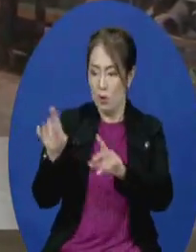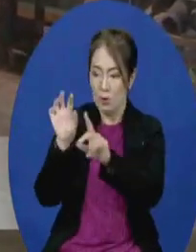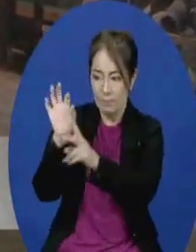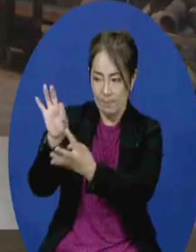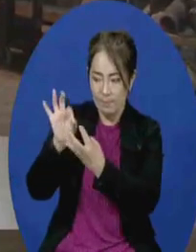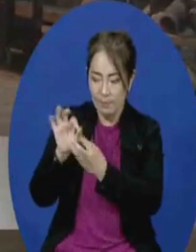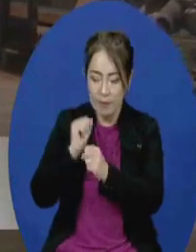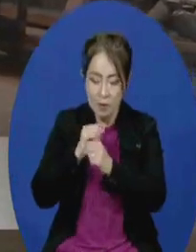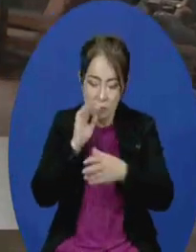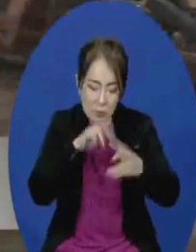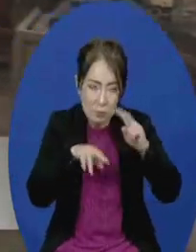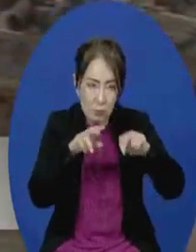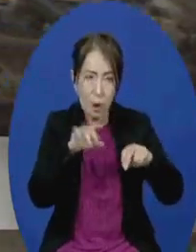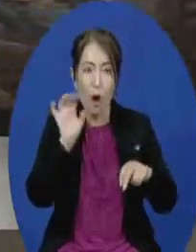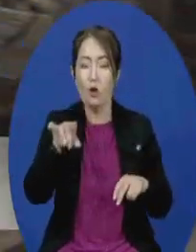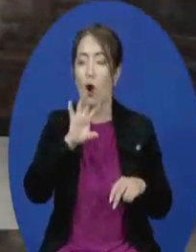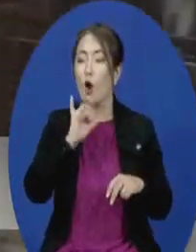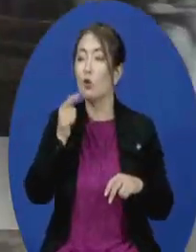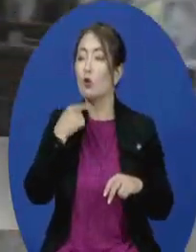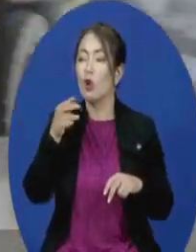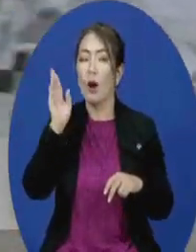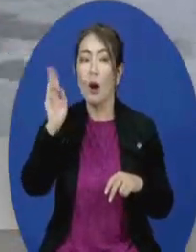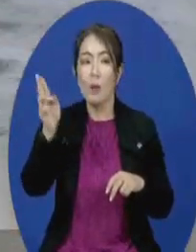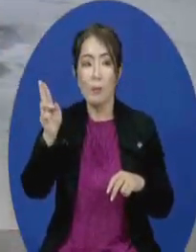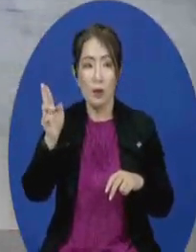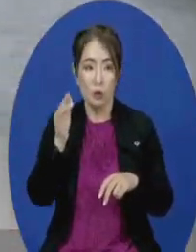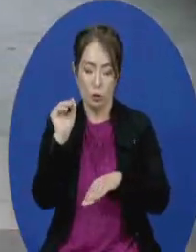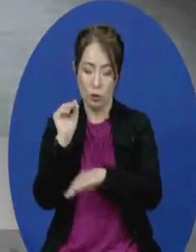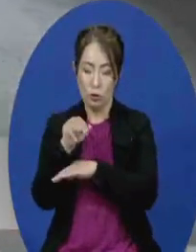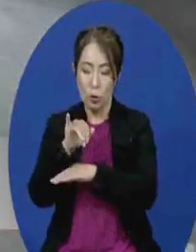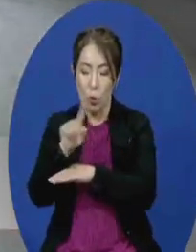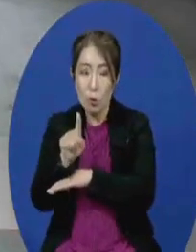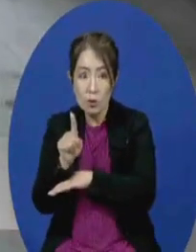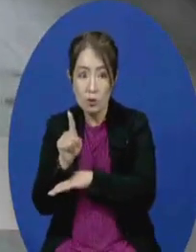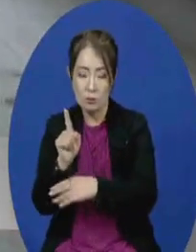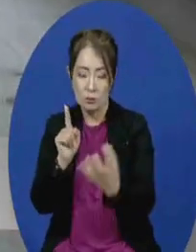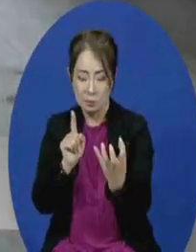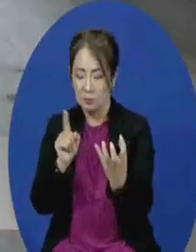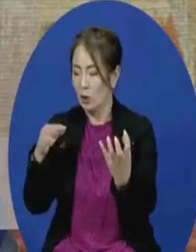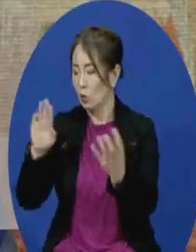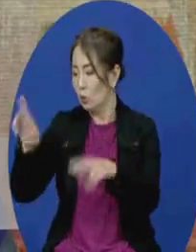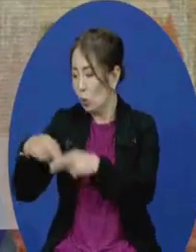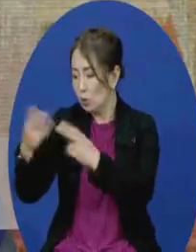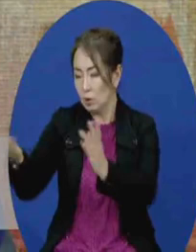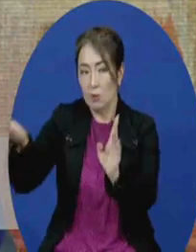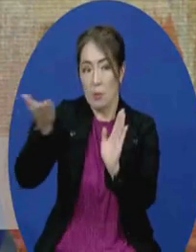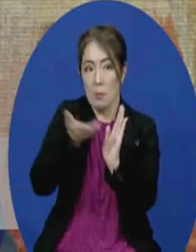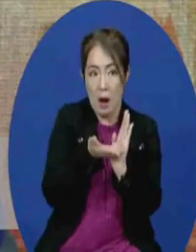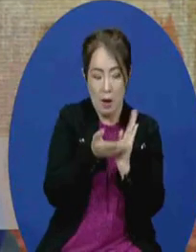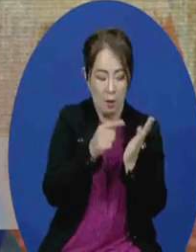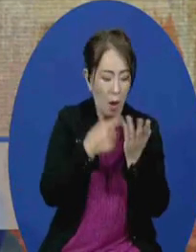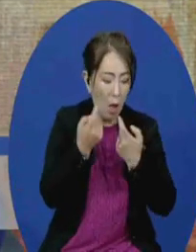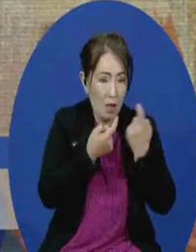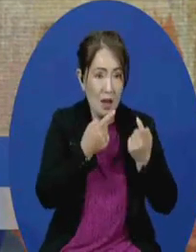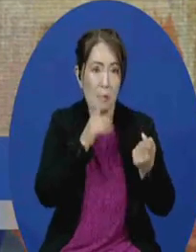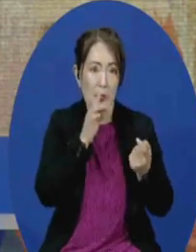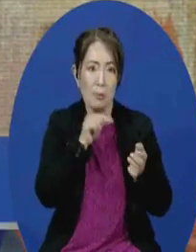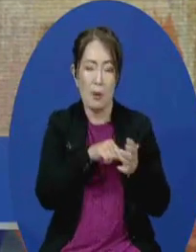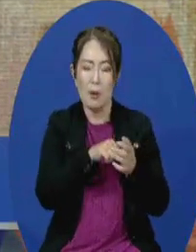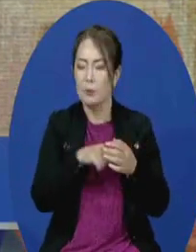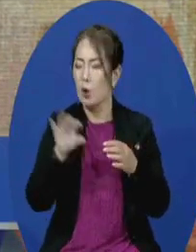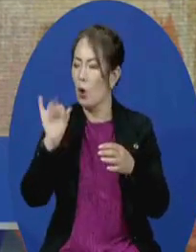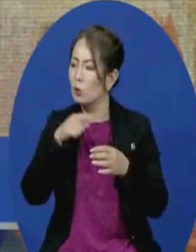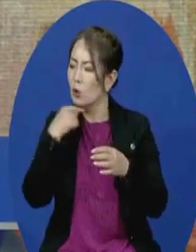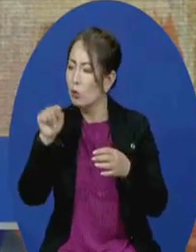шинжээчний дүгнэлтийг оюут толгойн төлөөлөн удирдах зөвлөл хэлэлцэх юм а. Энэ хүү дүгнэлтийн хүрээнд гарсан асуудлыг бол хувьцаа эзэмшигчд болон оюут